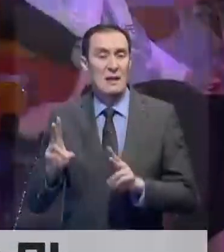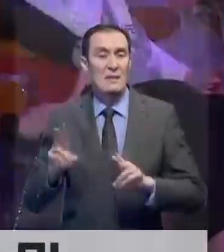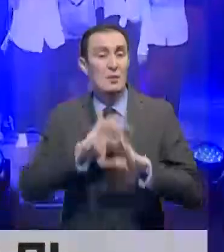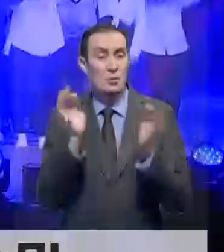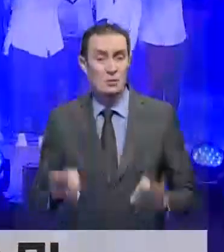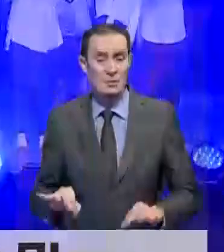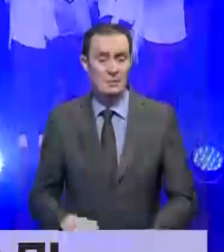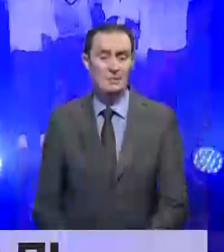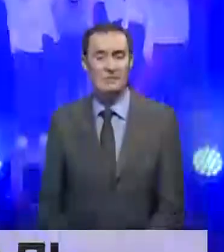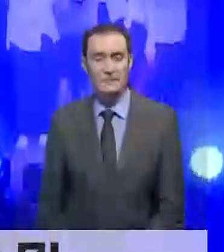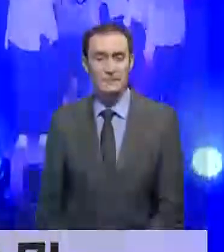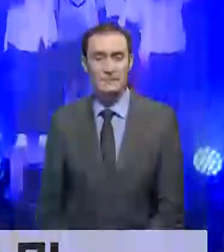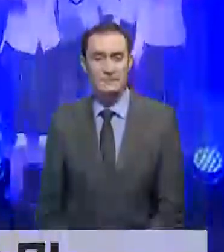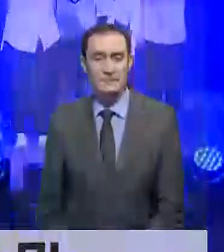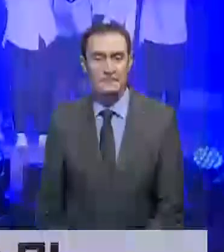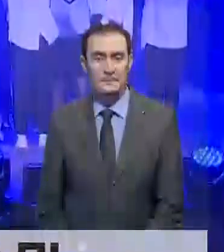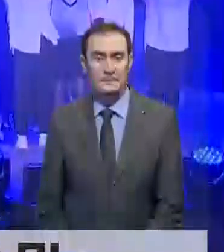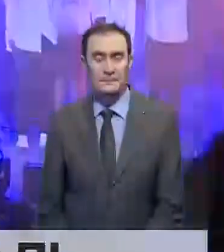искусства.